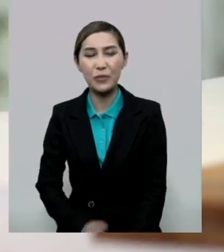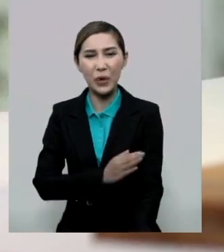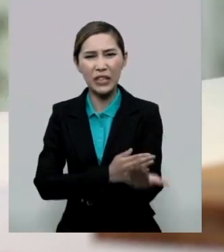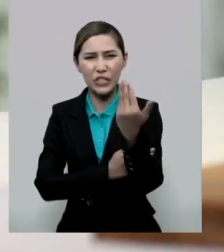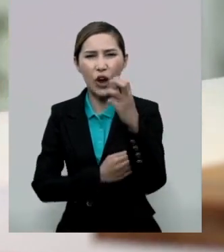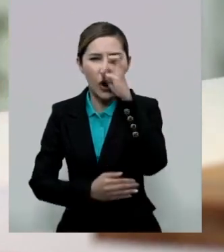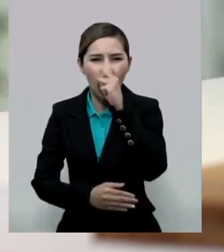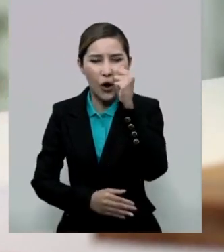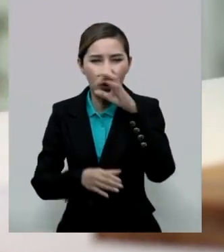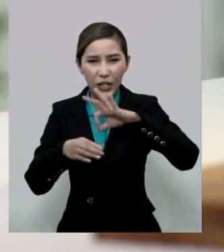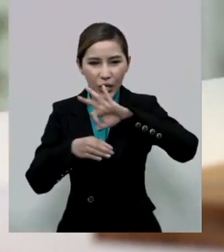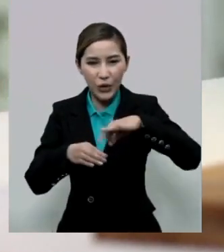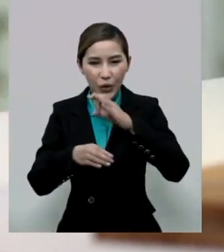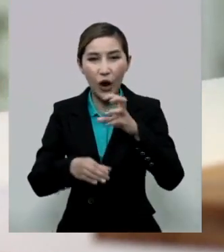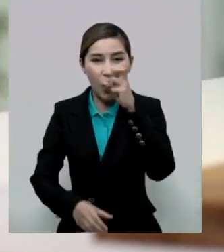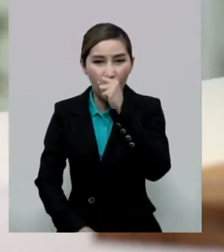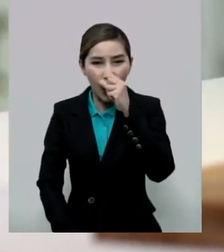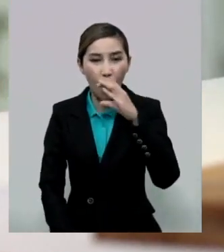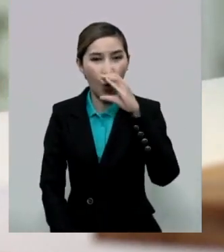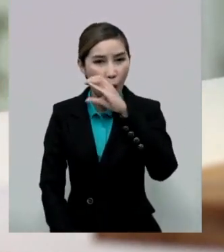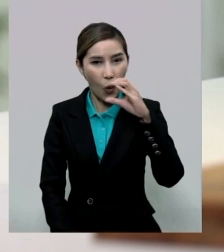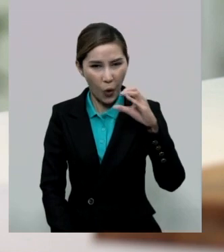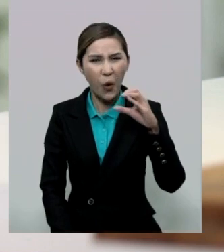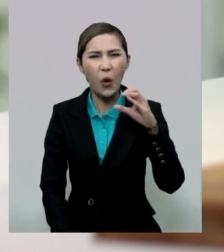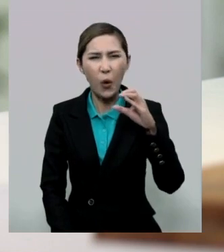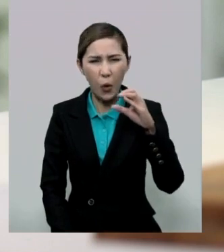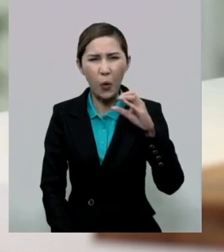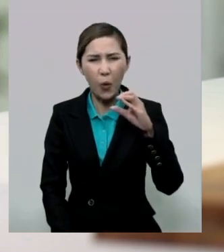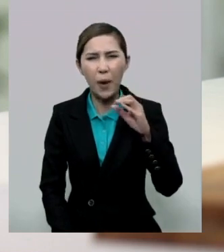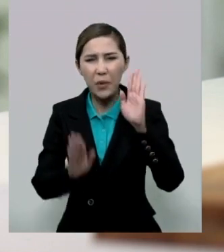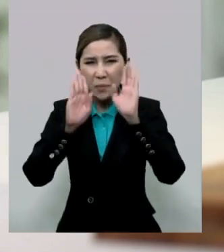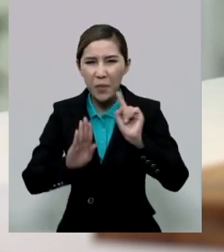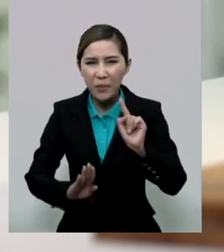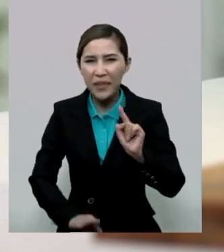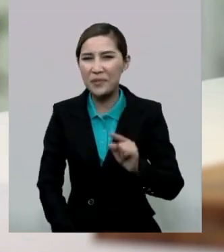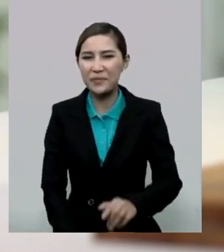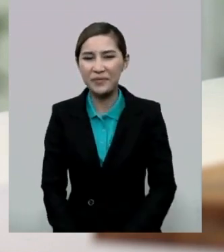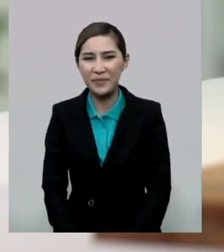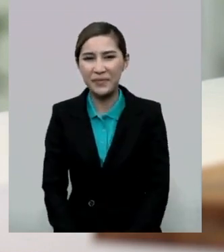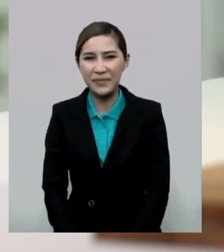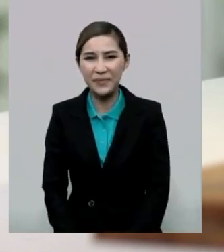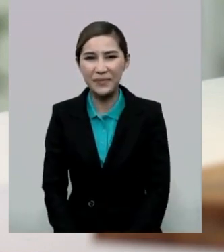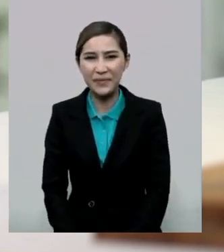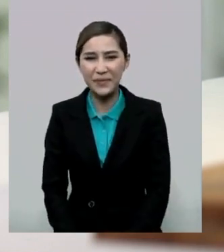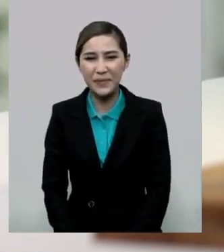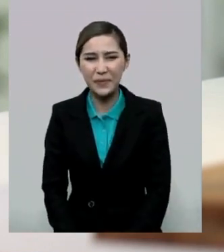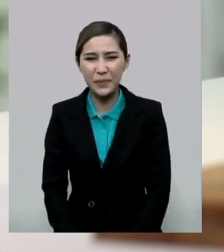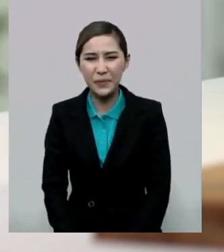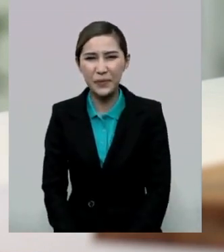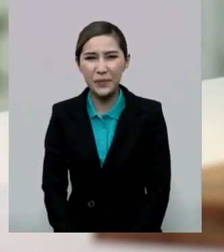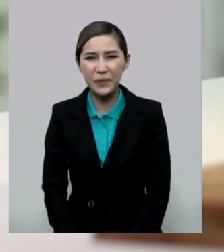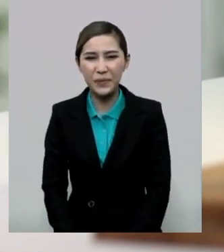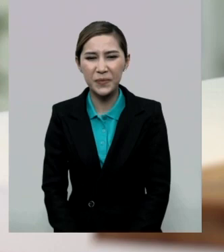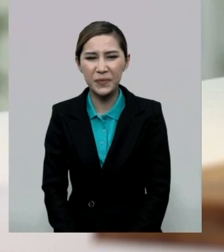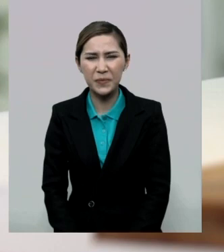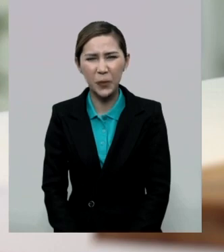มื่อเช้านี้ท่านลองกินกาแฟไปแล้วนะคะเดี๋ยวเราลองมาชิมโกโก้กันบ้างค่ะว่ารสชาติจะเป็นยังไงนะคะ ท่านใช้ดอทคนโกโก้และลองชิ